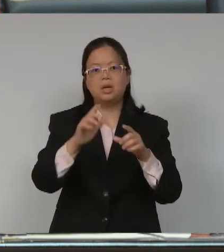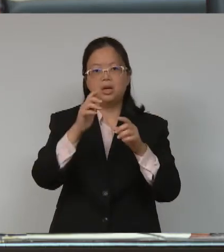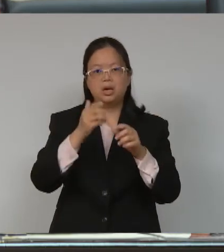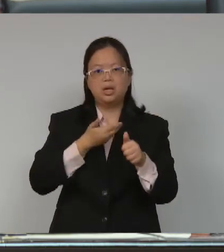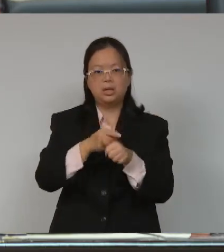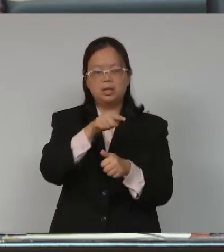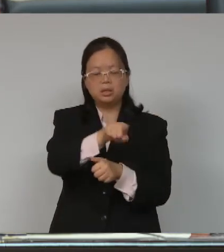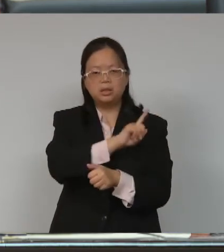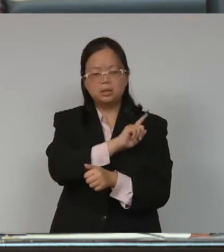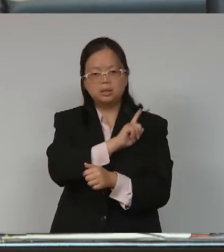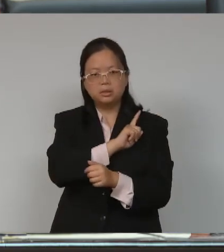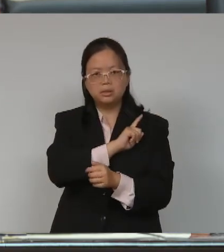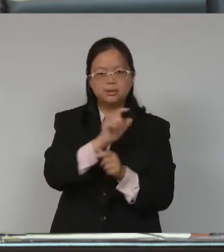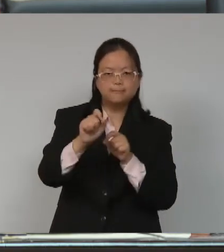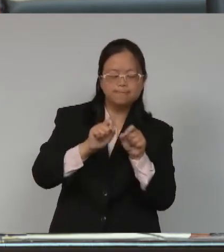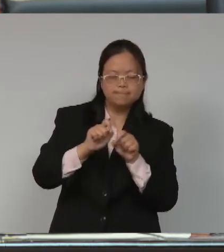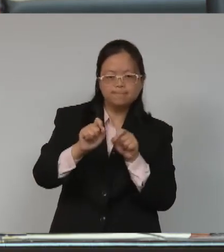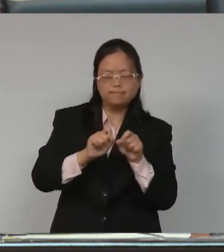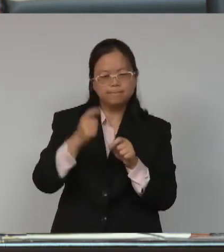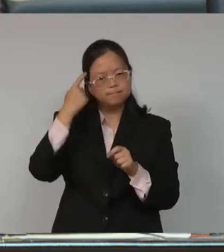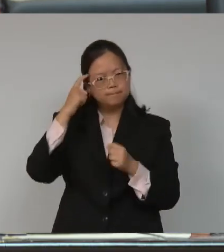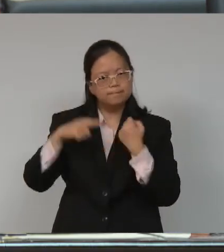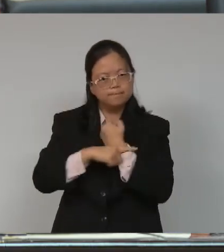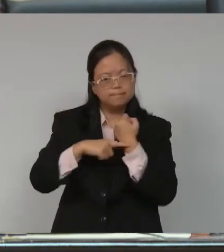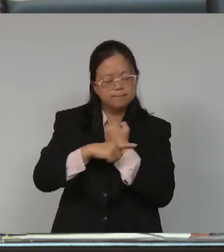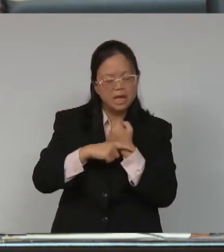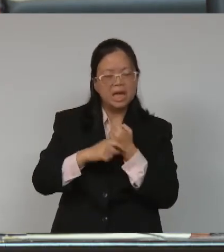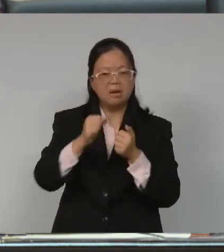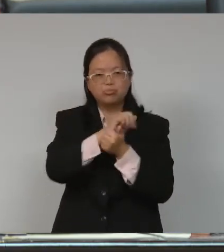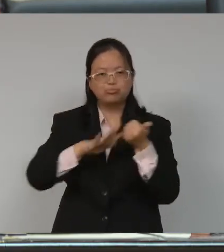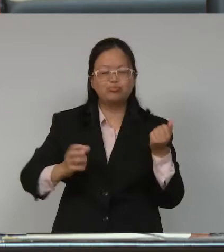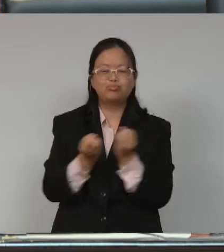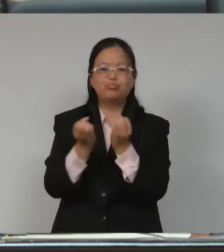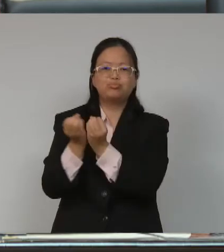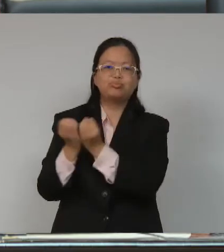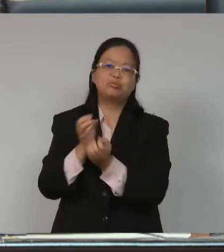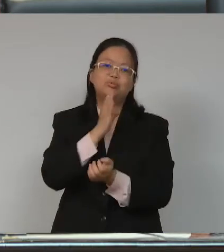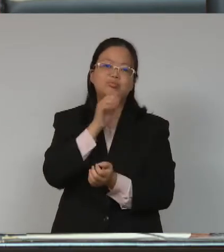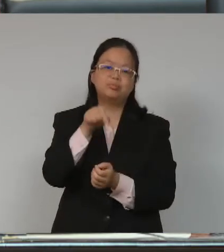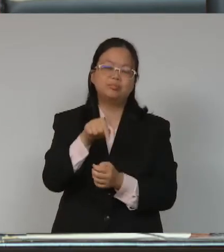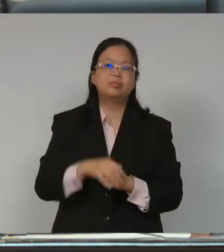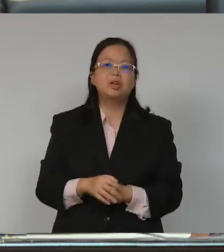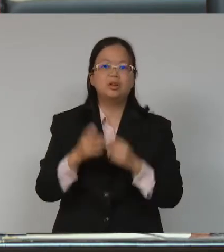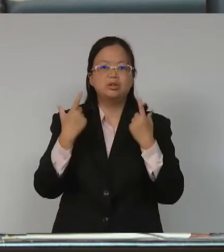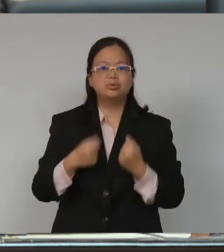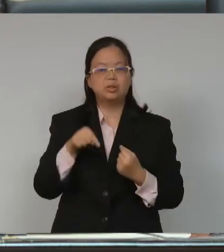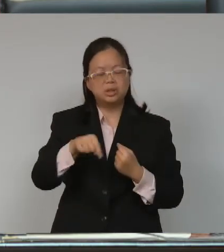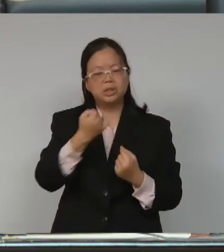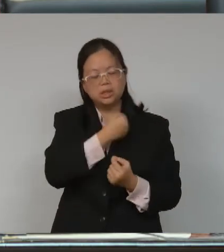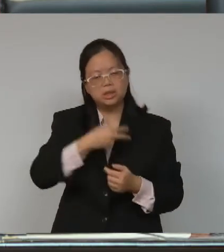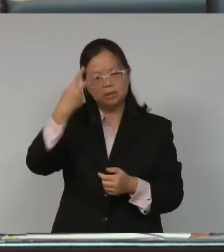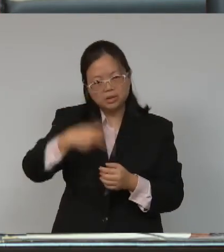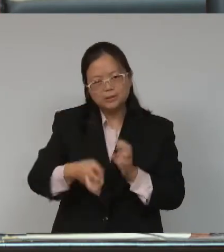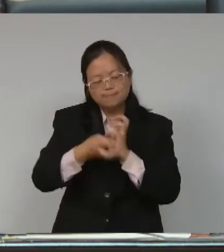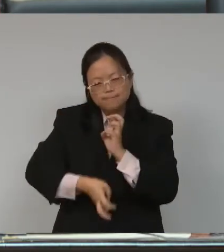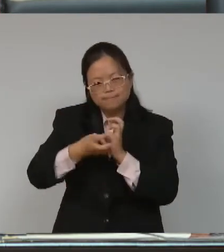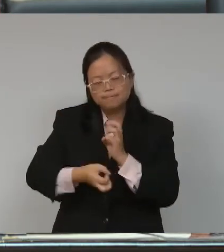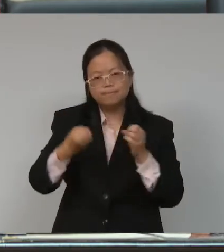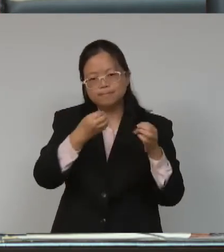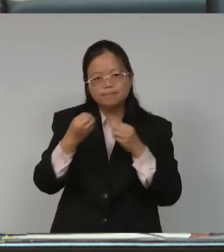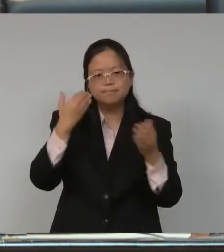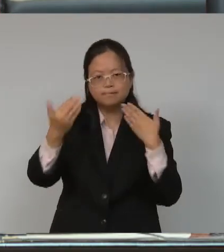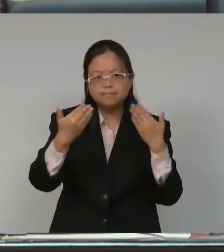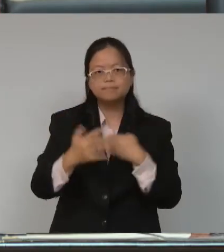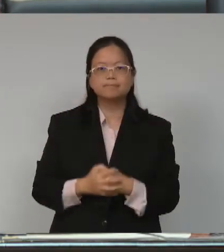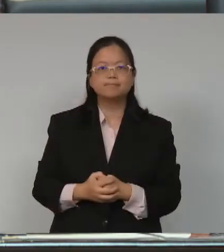会产生一些问题，所以这可能是需要进一步去澄清的哦。那第二个就是说，我们好，假设我们